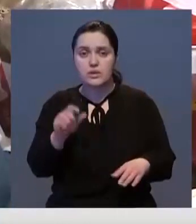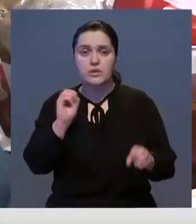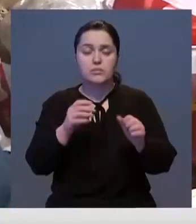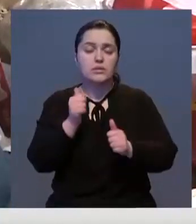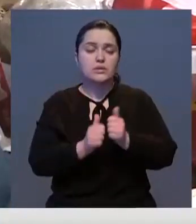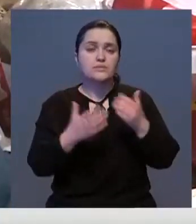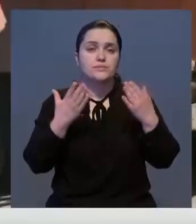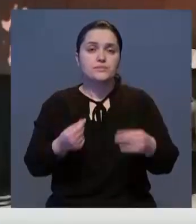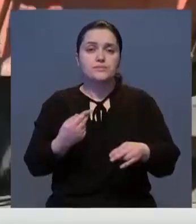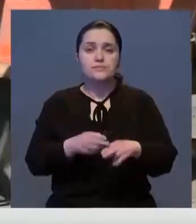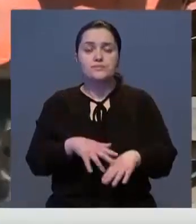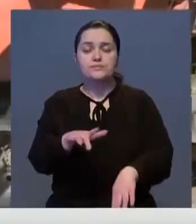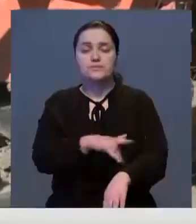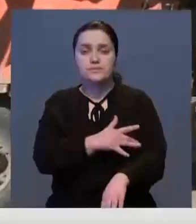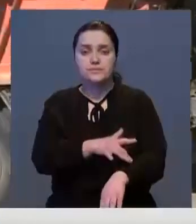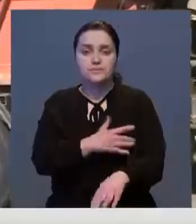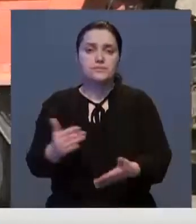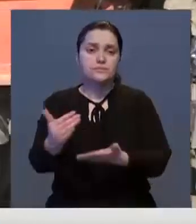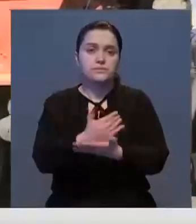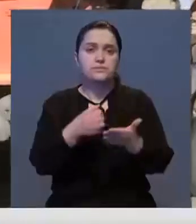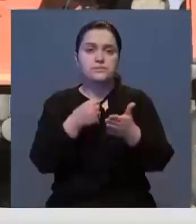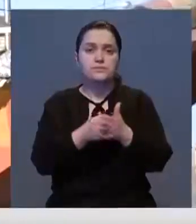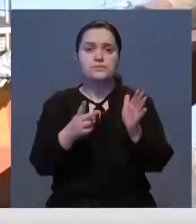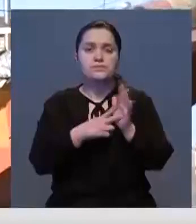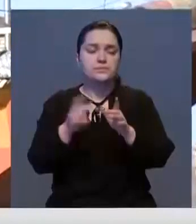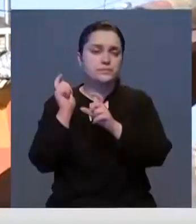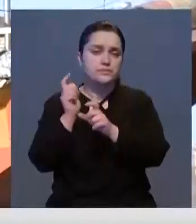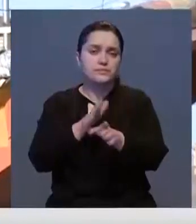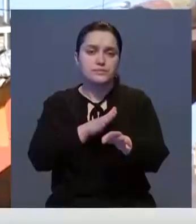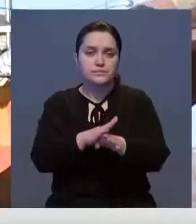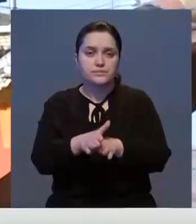ежедневно коммунальщики вывозят из райцентра до 7 загруженных КАМАЗов.